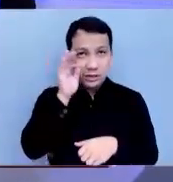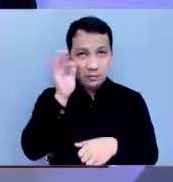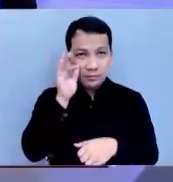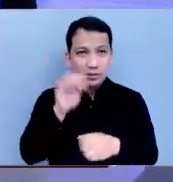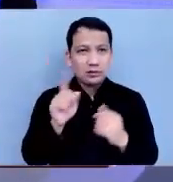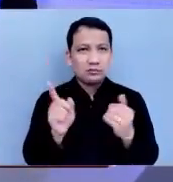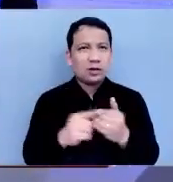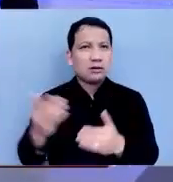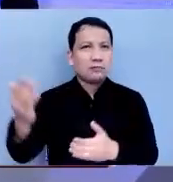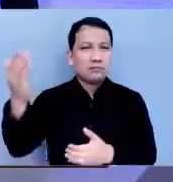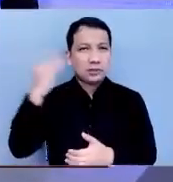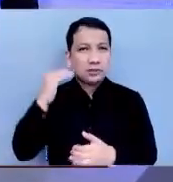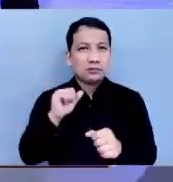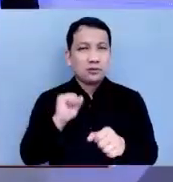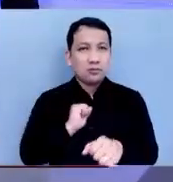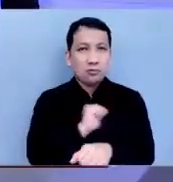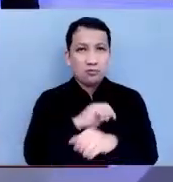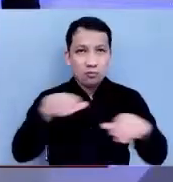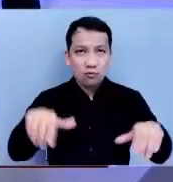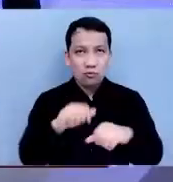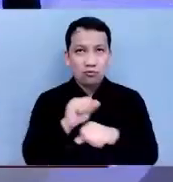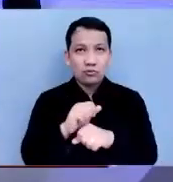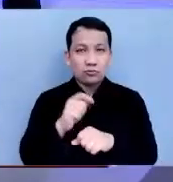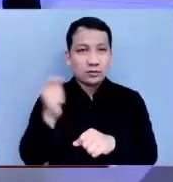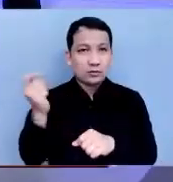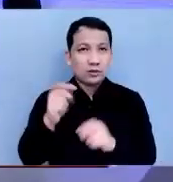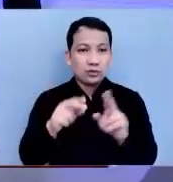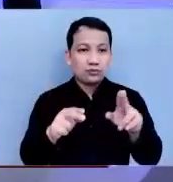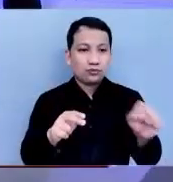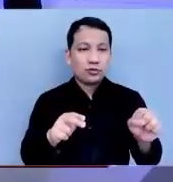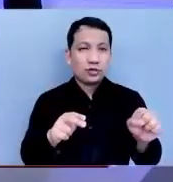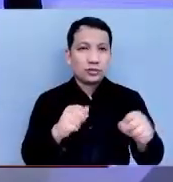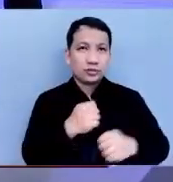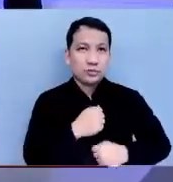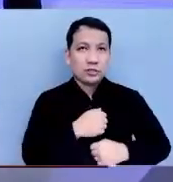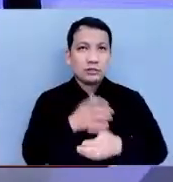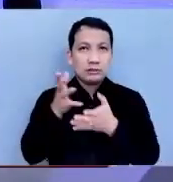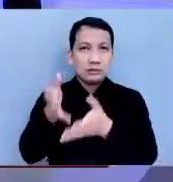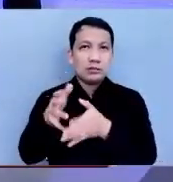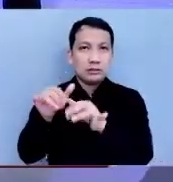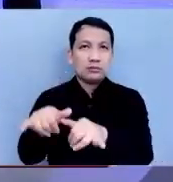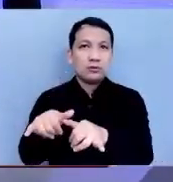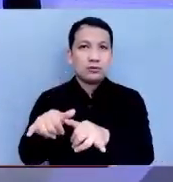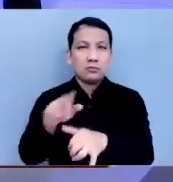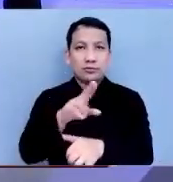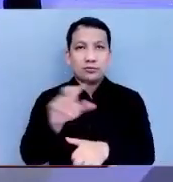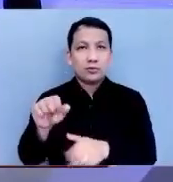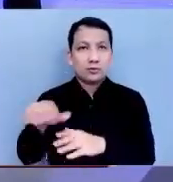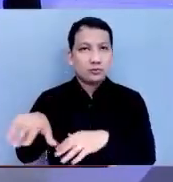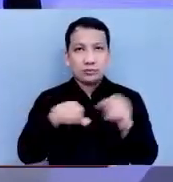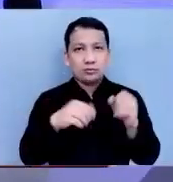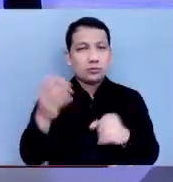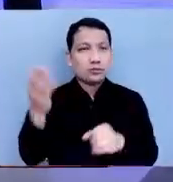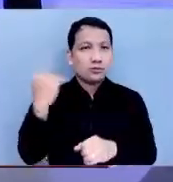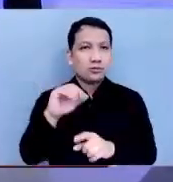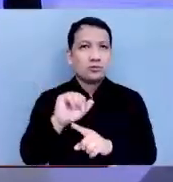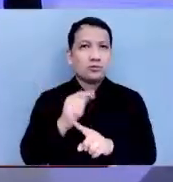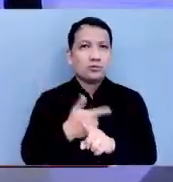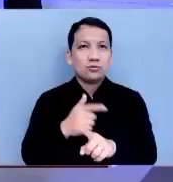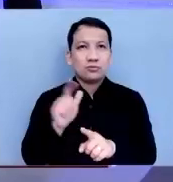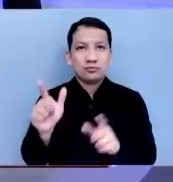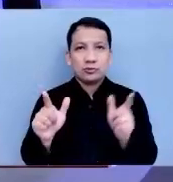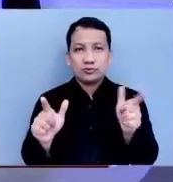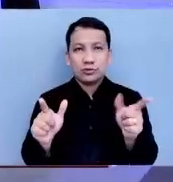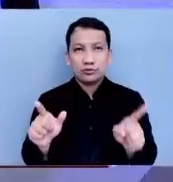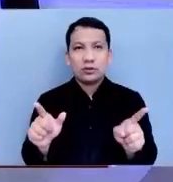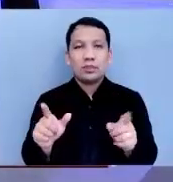yung mga dating empleyado o mga translator ng US Armed Forces na naiwan sa Afghanistan matapos ang US pullout sa bansa noong August